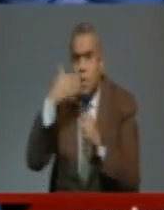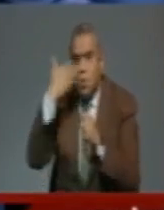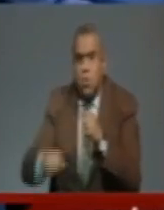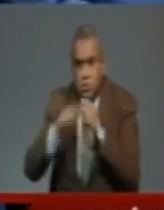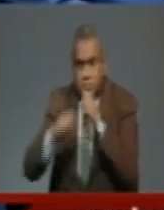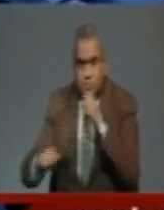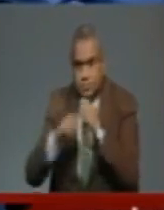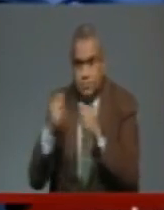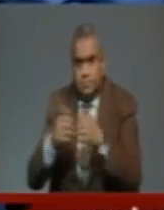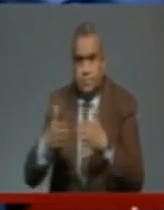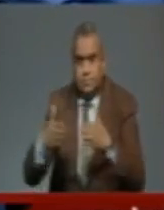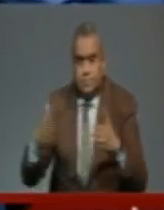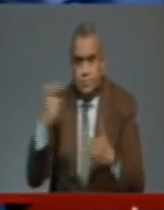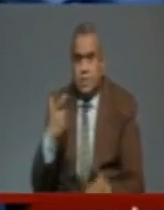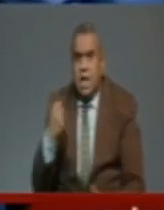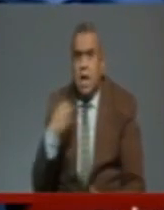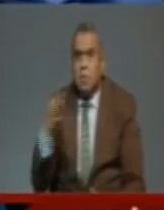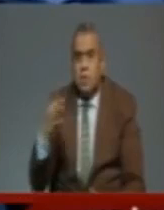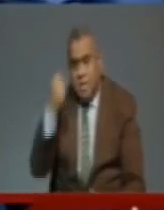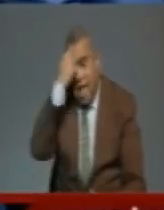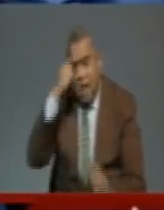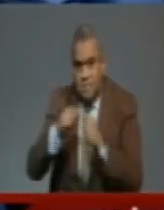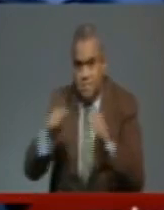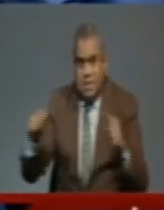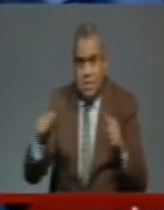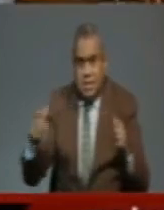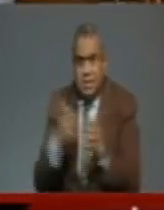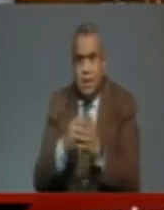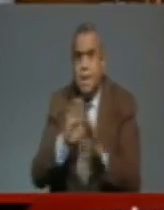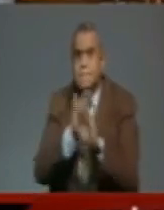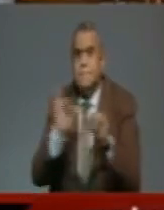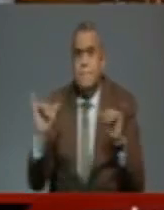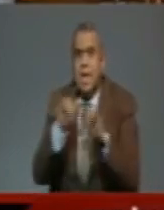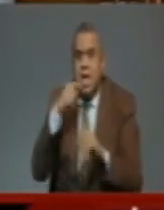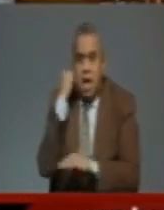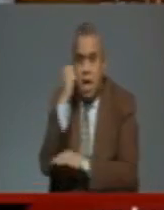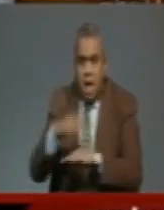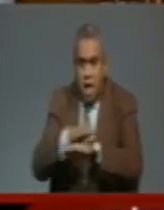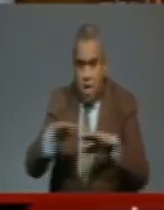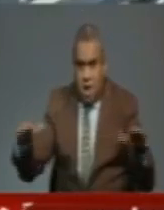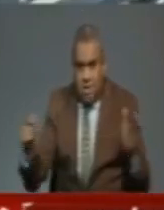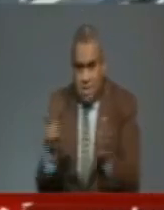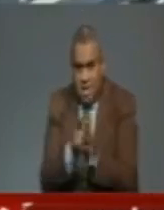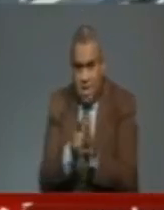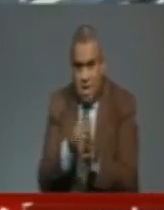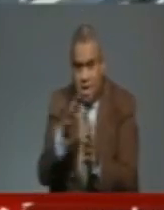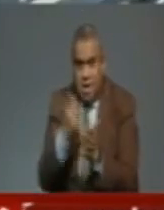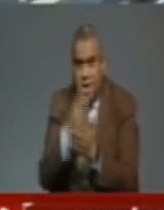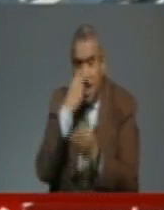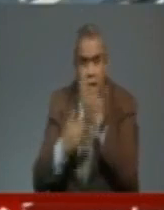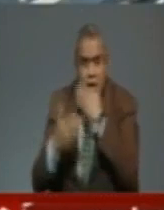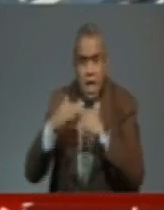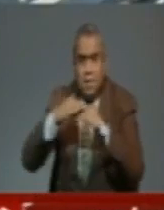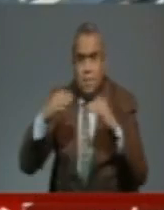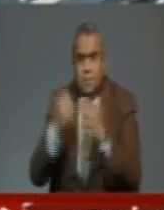بتاعته 35,000 متر مربع، 100%. هنا يا فندم الرصيف ده المنطقه دي يا فندم كلها دي كانت قايمه على هنا حاجه